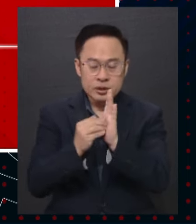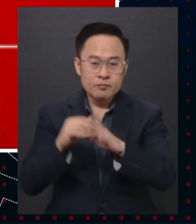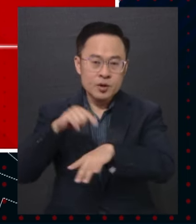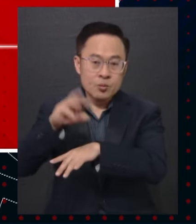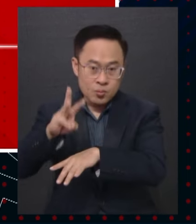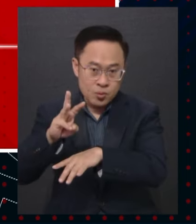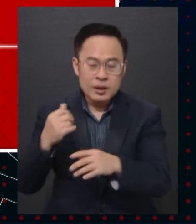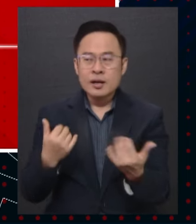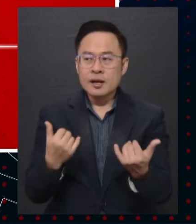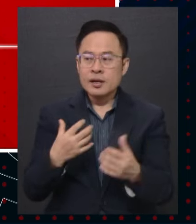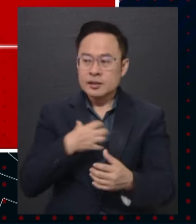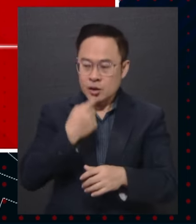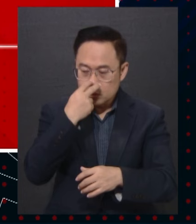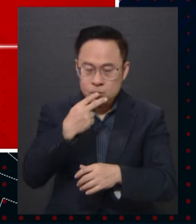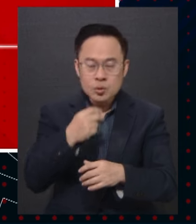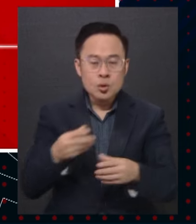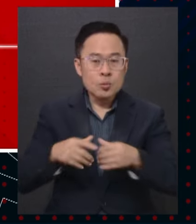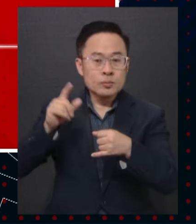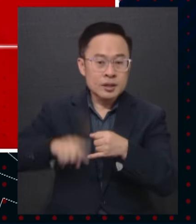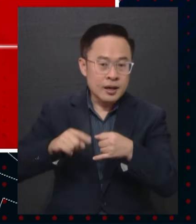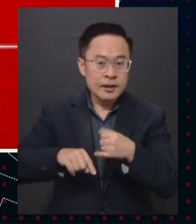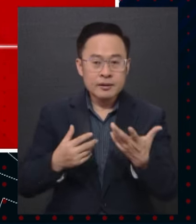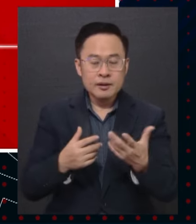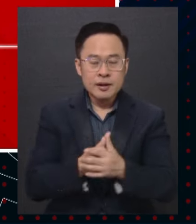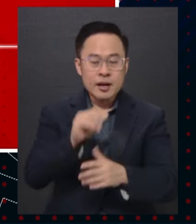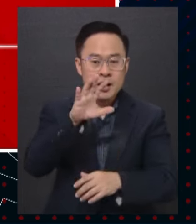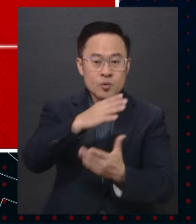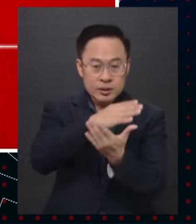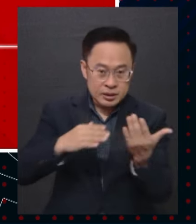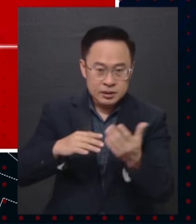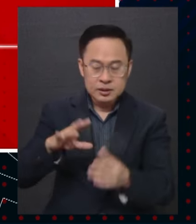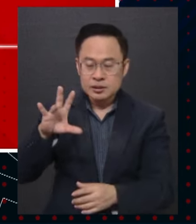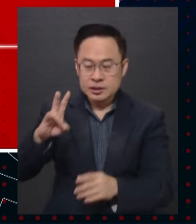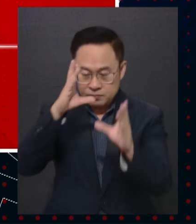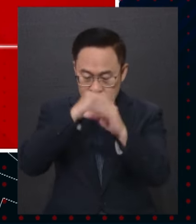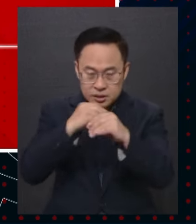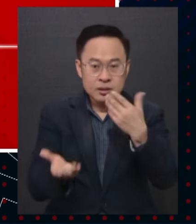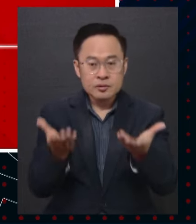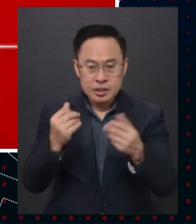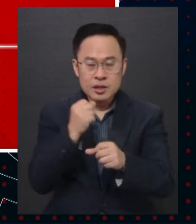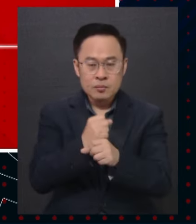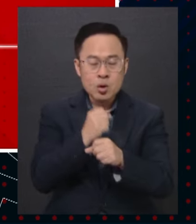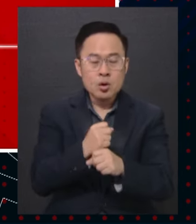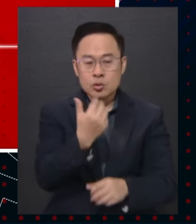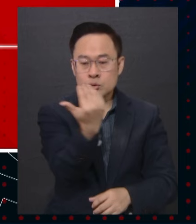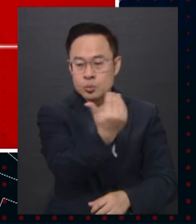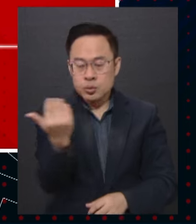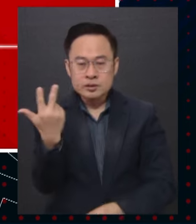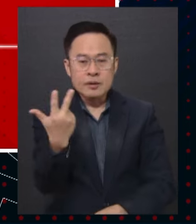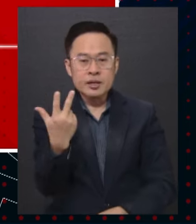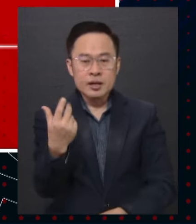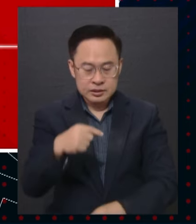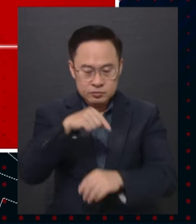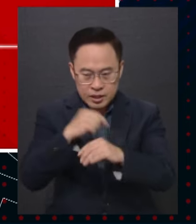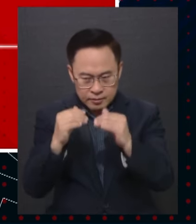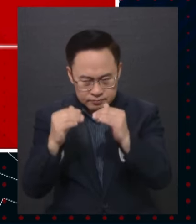5:30 น. กับ 1:00 น. หรือไม่ก็เปิด3หน้าจอ รอดูพร้อมกันไปเลยนะเพราะว่ามันเดี๋ยวมันมีการเล่นกันแบบว่าคาบเกี่ยวกันนิด